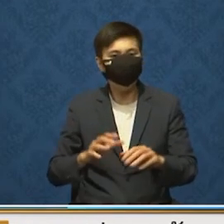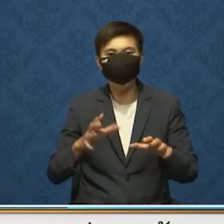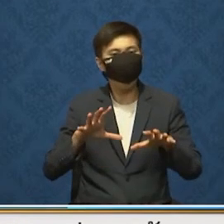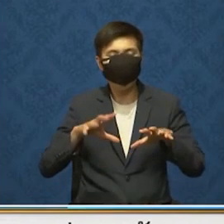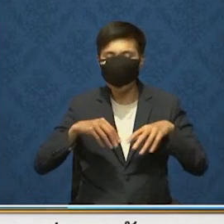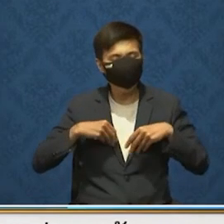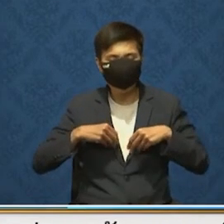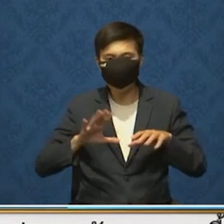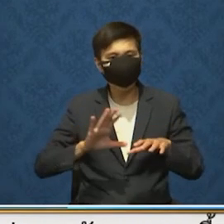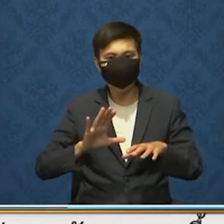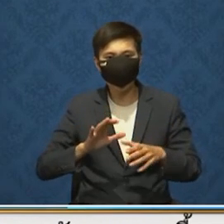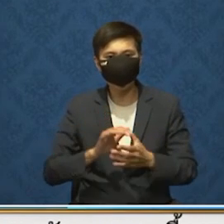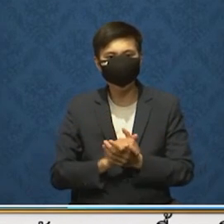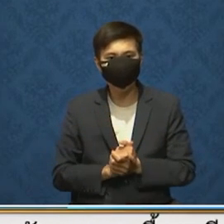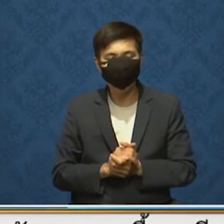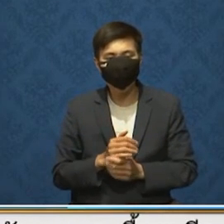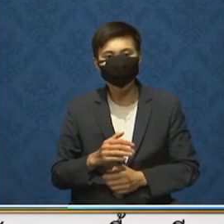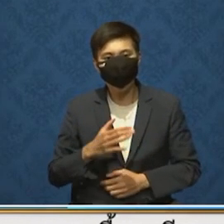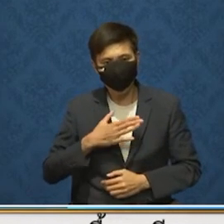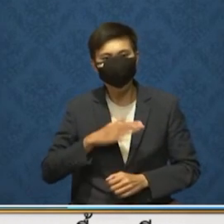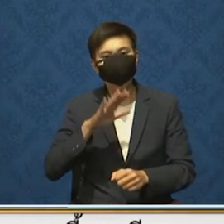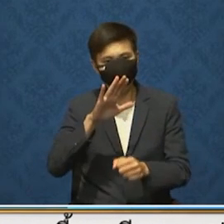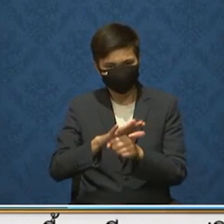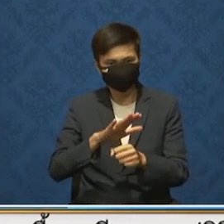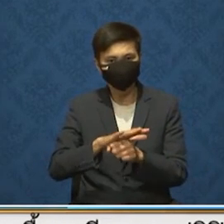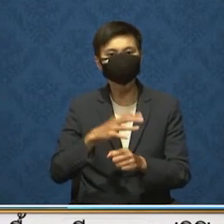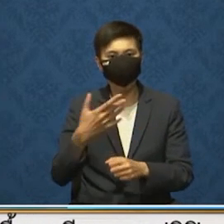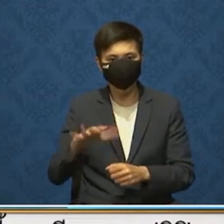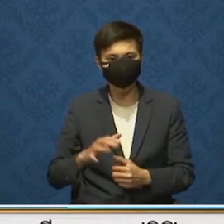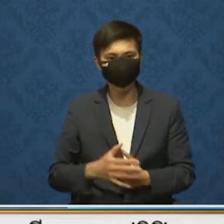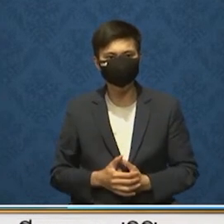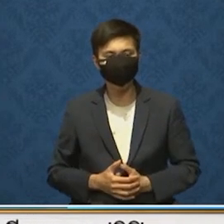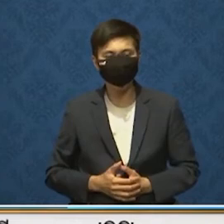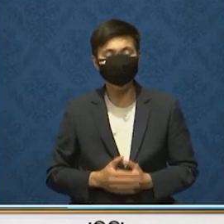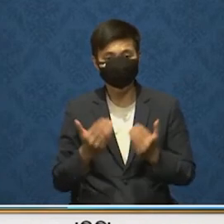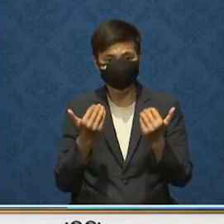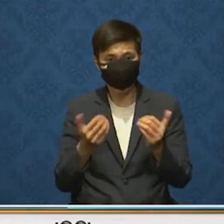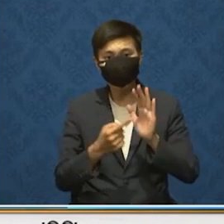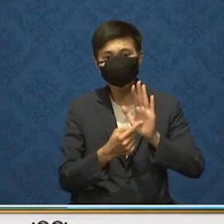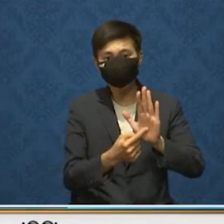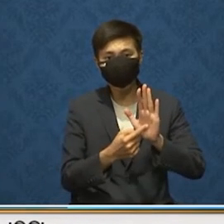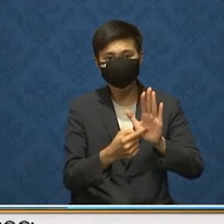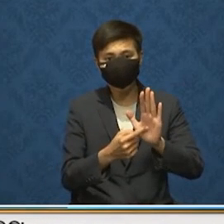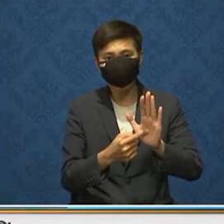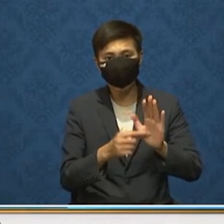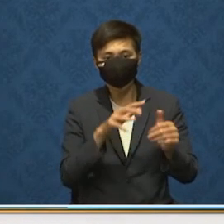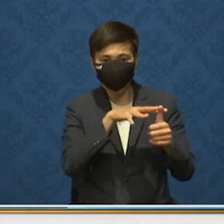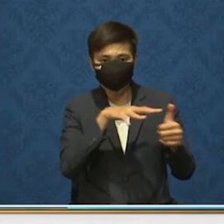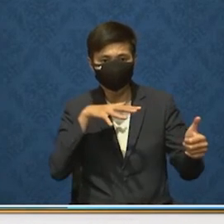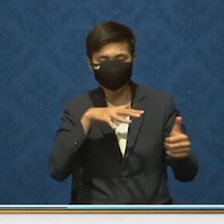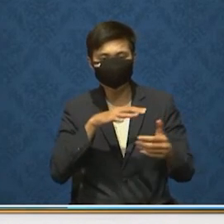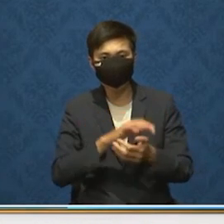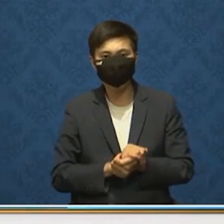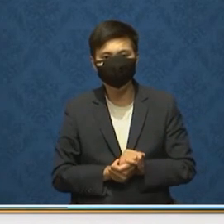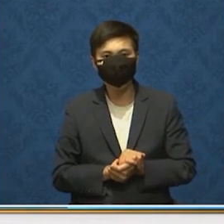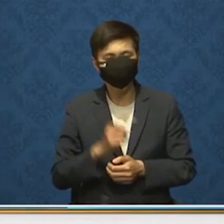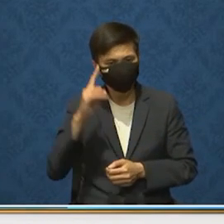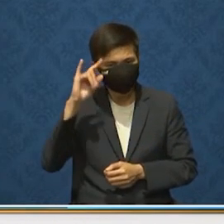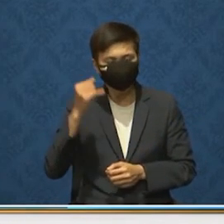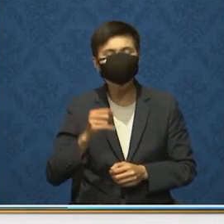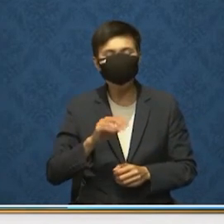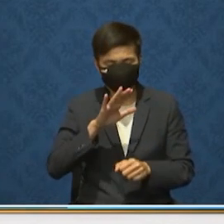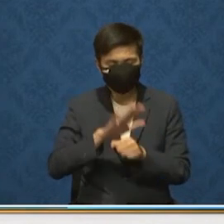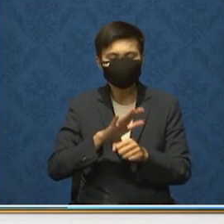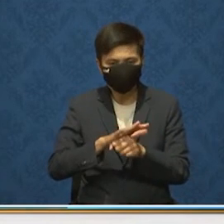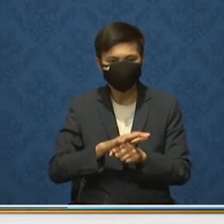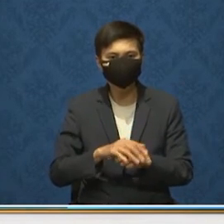เชิญโยก่ววผมพอแล้วนี่เปอยางของคณนำทไม่โลกค อู้จัพ.นึกถงบ